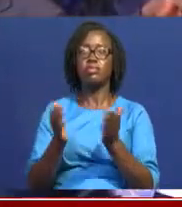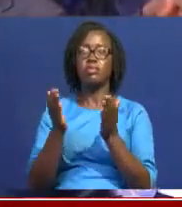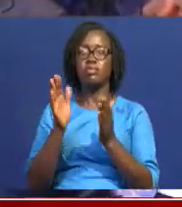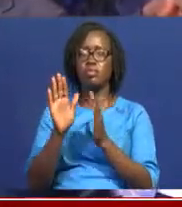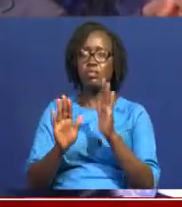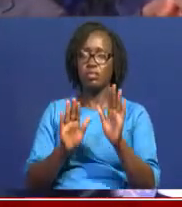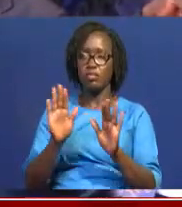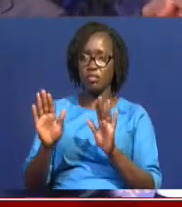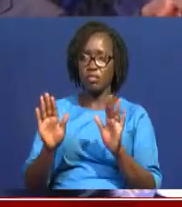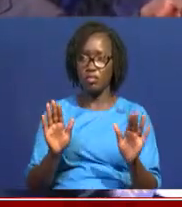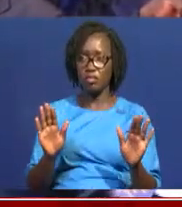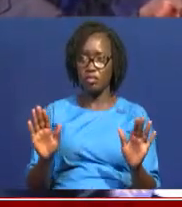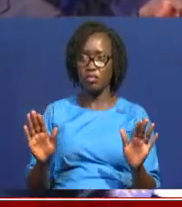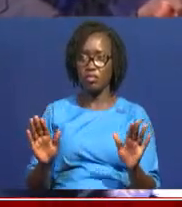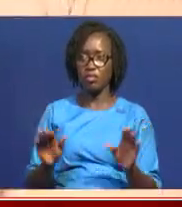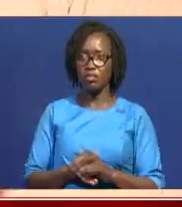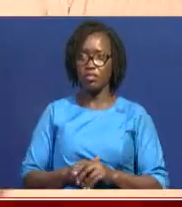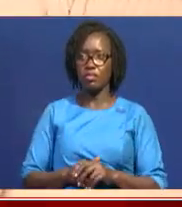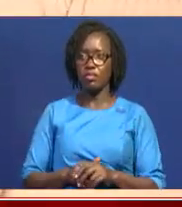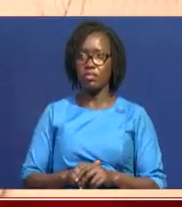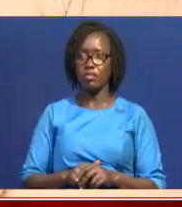welfare.